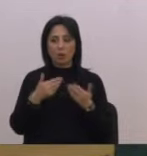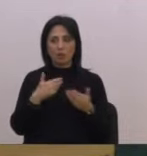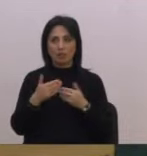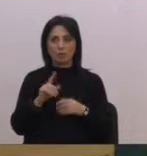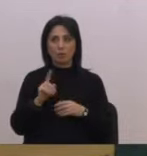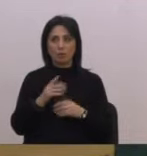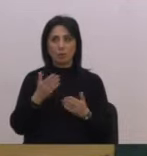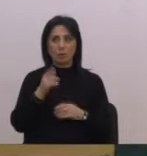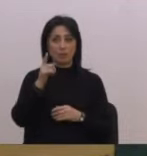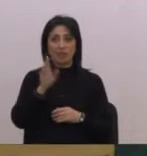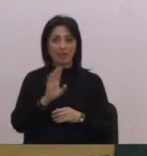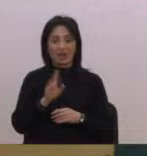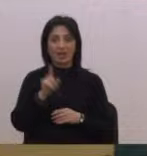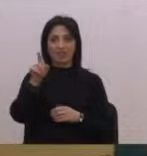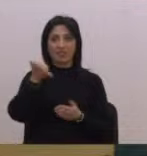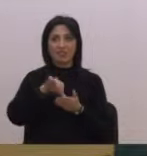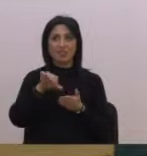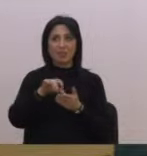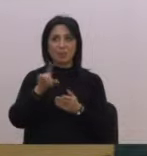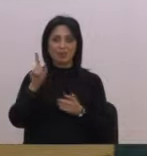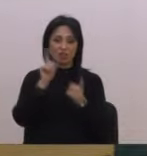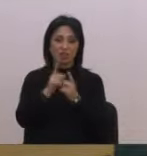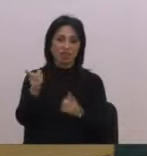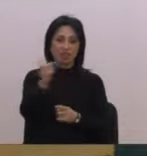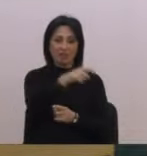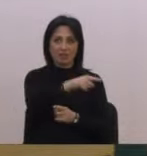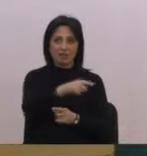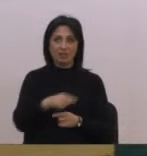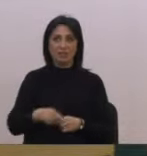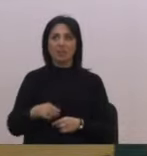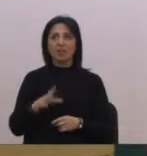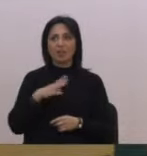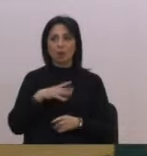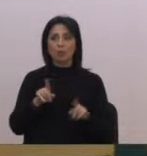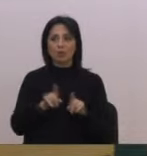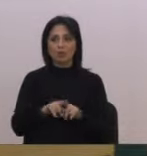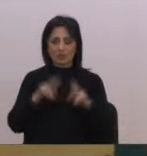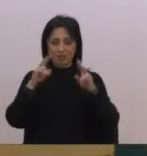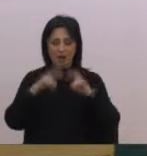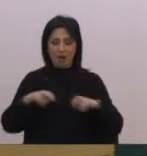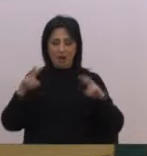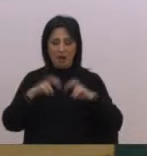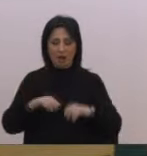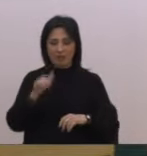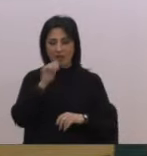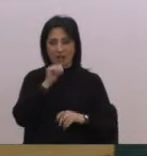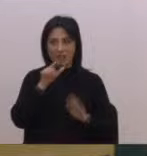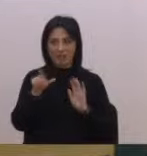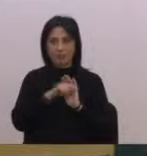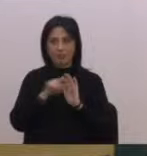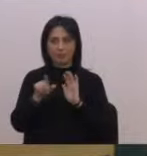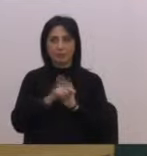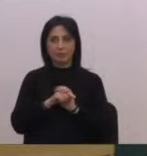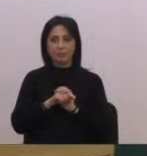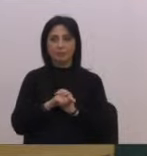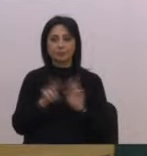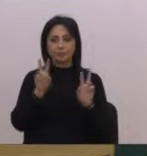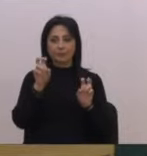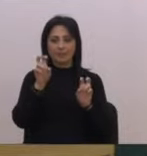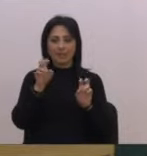რომ თუ თქვენ არა, თქვენი წარმომადგენლები შეხვდნენ მათ, იყოს ასევე განხილვა ექსპერტებთან ერთად